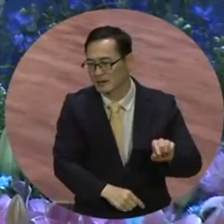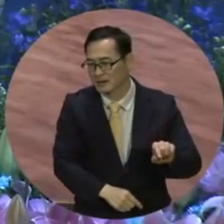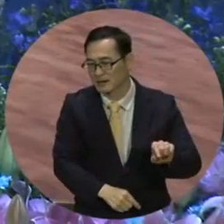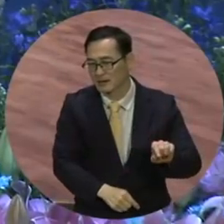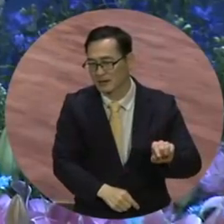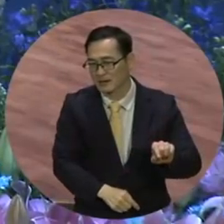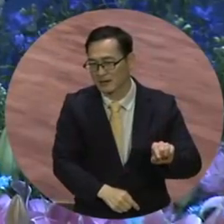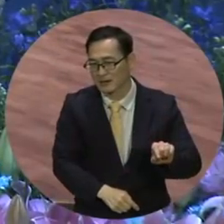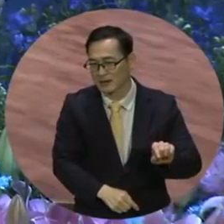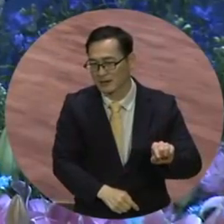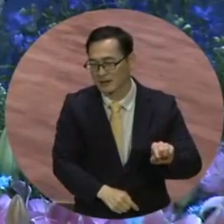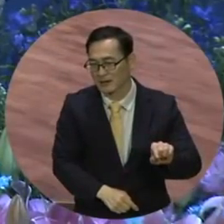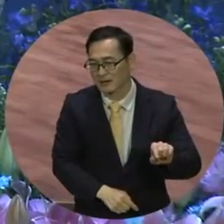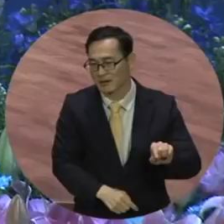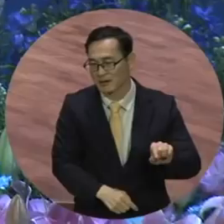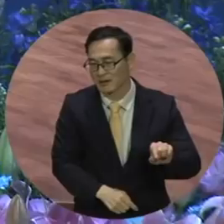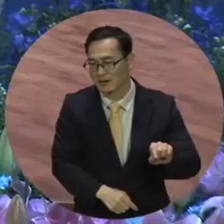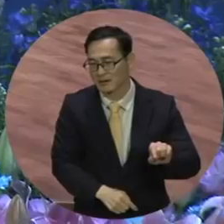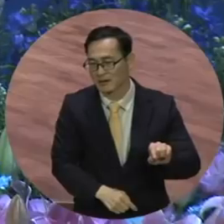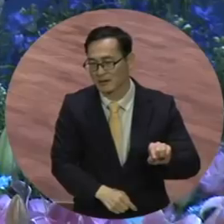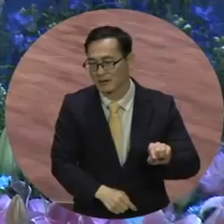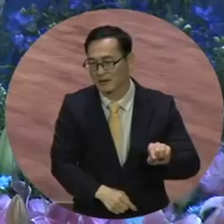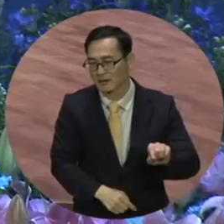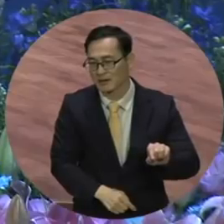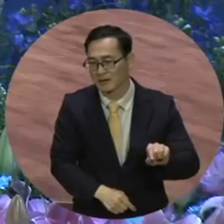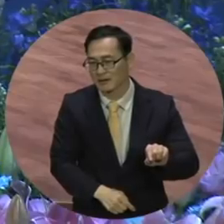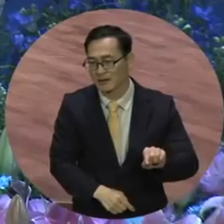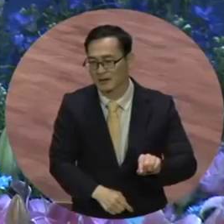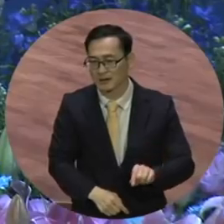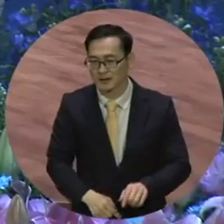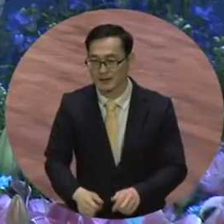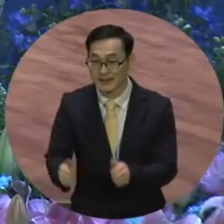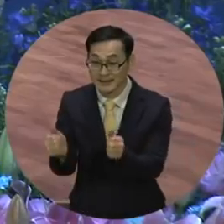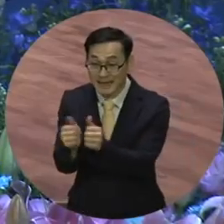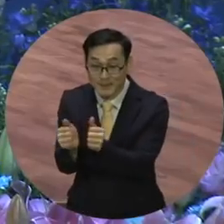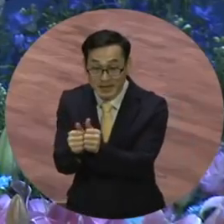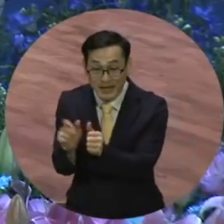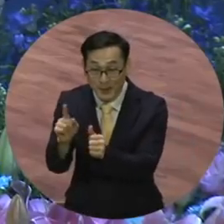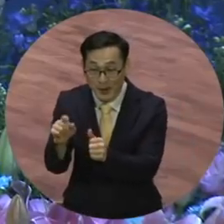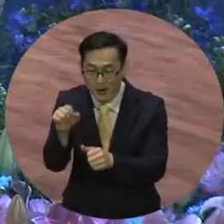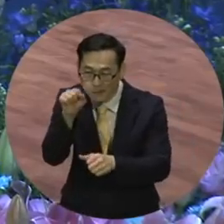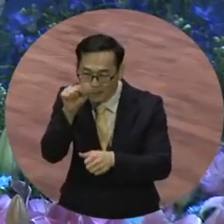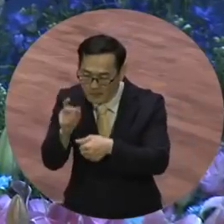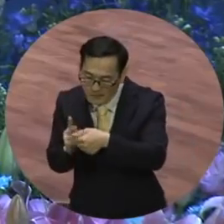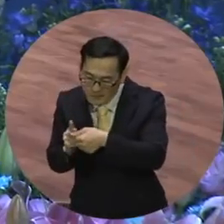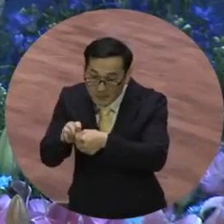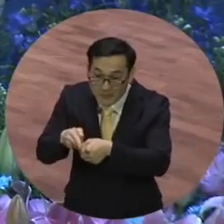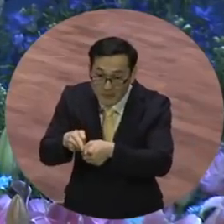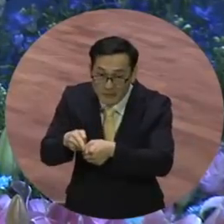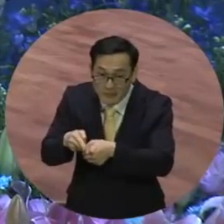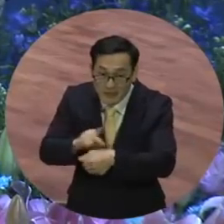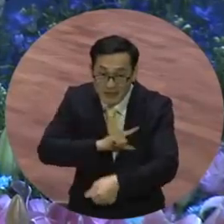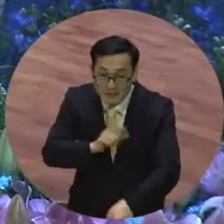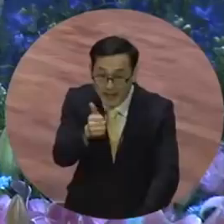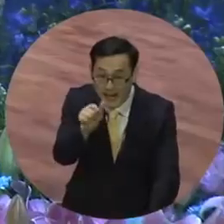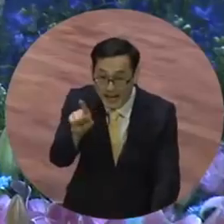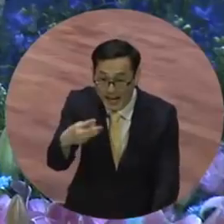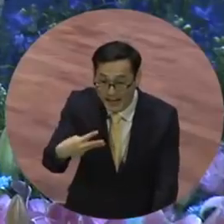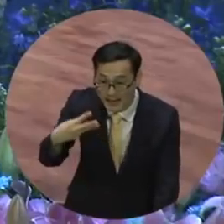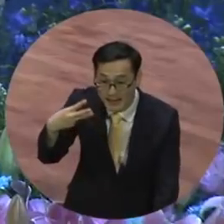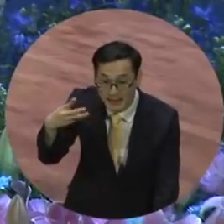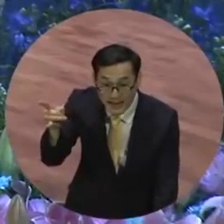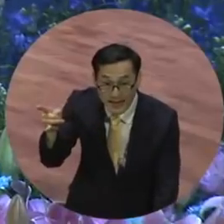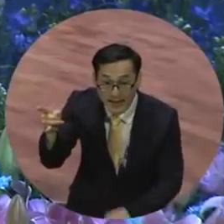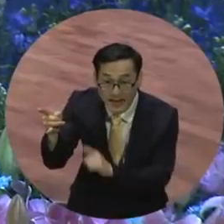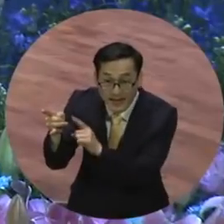얻는다. 교회 안에서 말이에요. 자, 특별히 남자의 생식기 이 표피를 이 자르는 할례